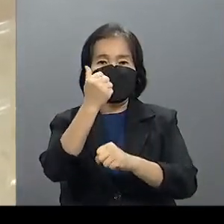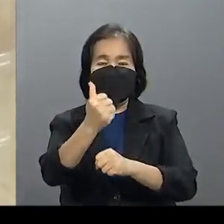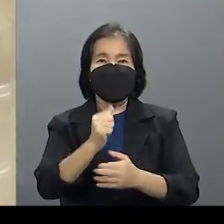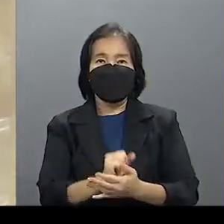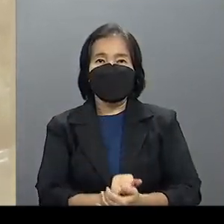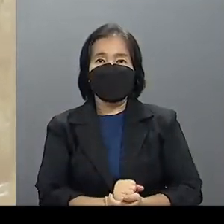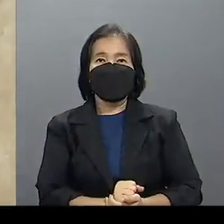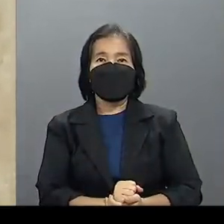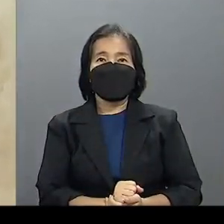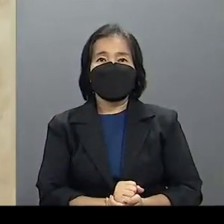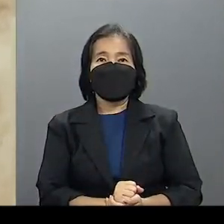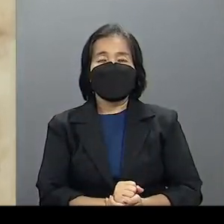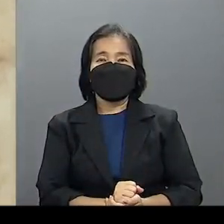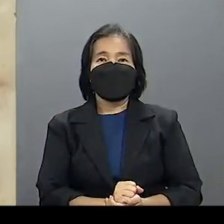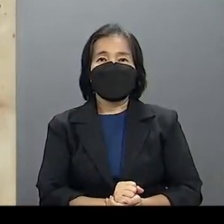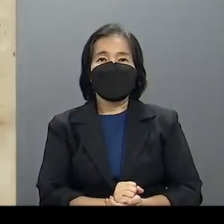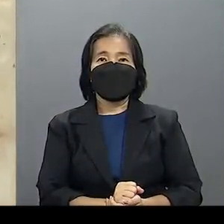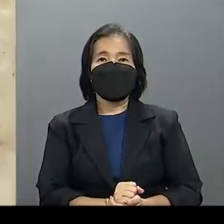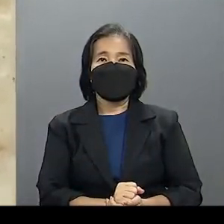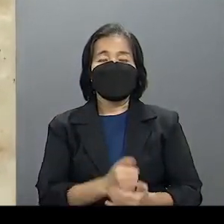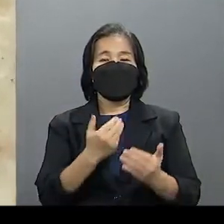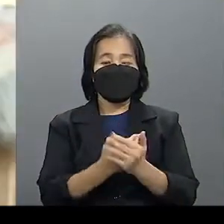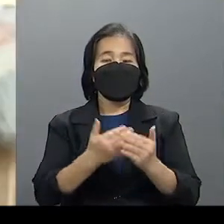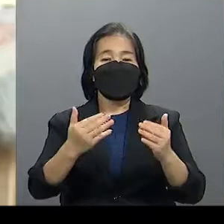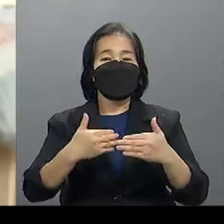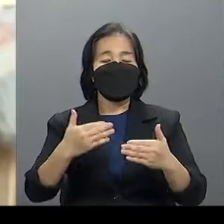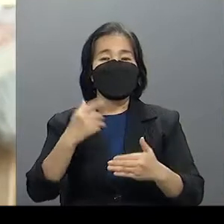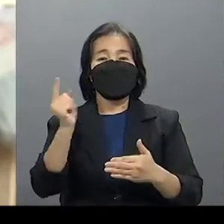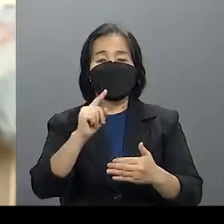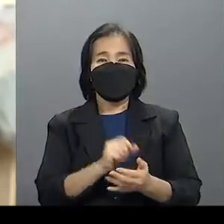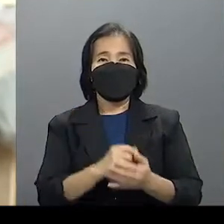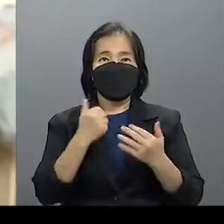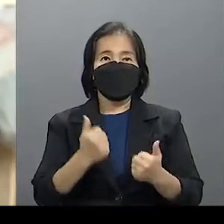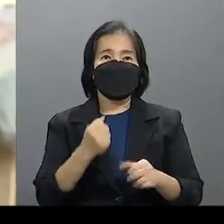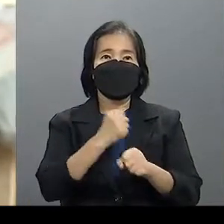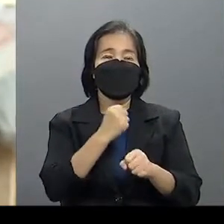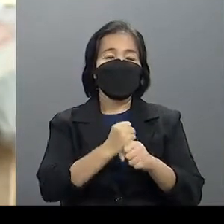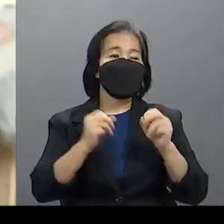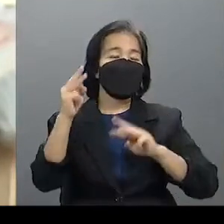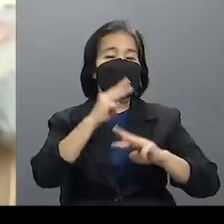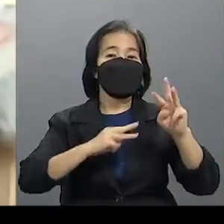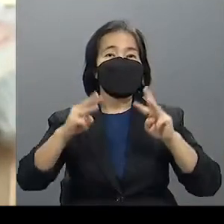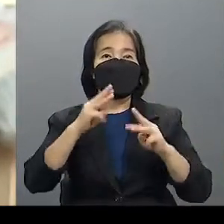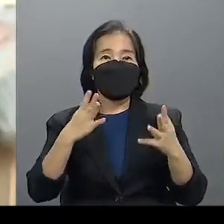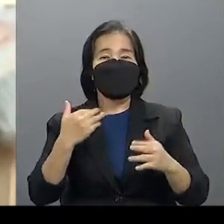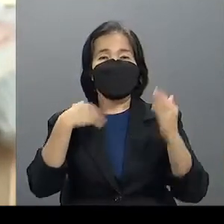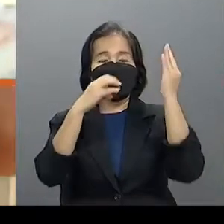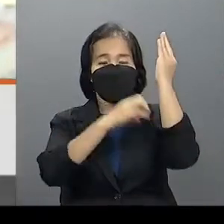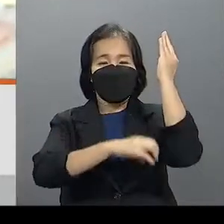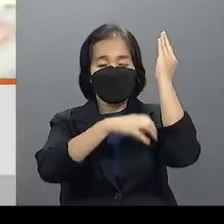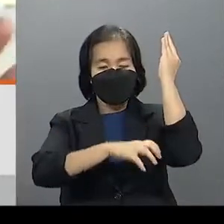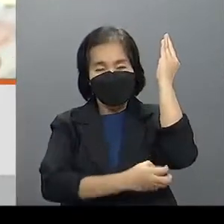างครับแม่นา เพิ่มรายได้ก็คือช่วงที่เราไม่มีงานกันเนาะแล้วว่าหน่อไม้ป่ามันออกเอาไม้ป่ามันออกเย